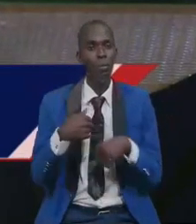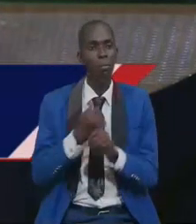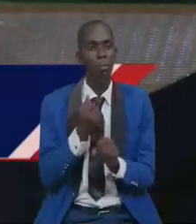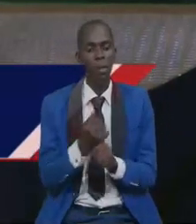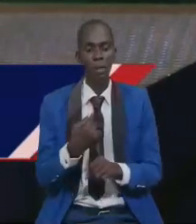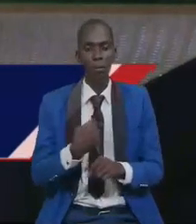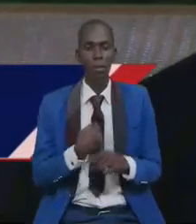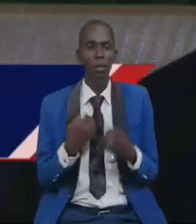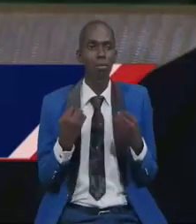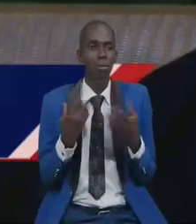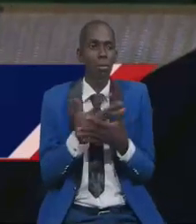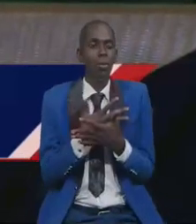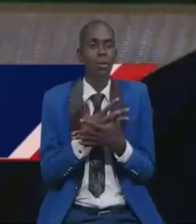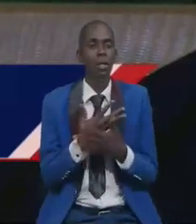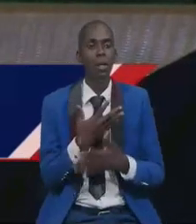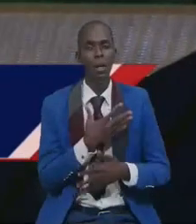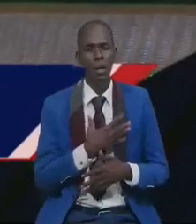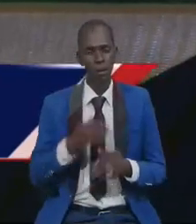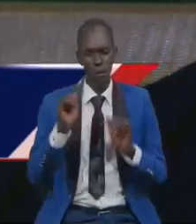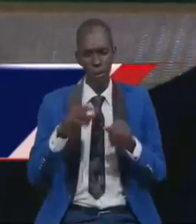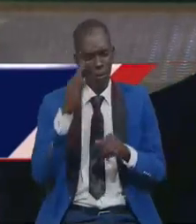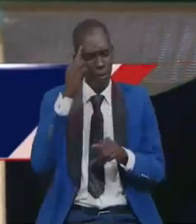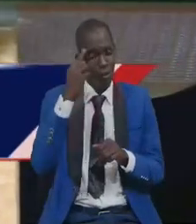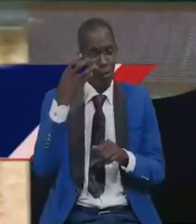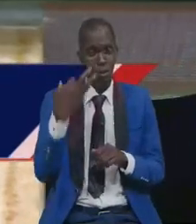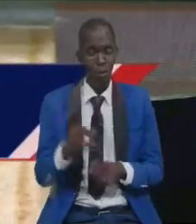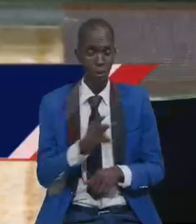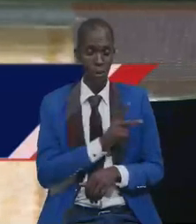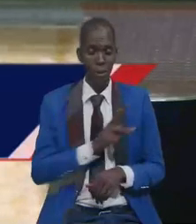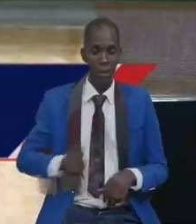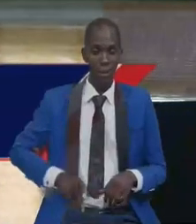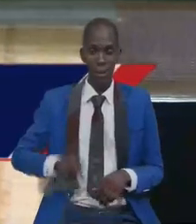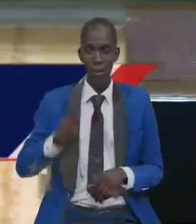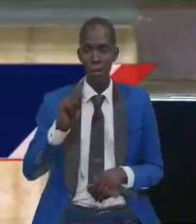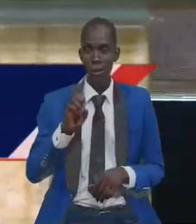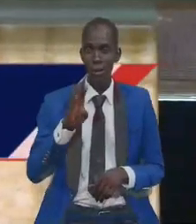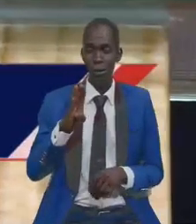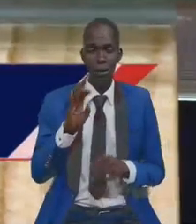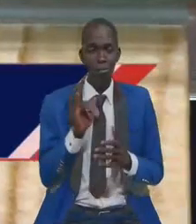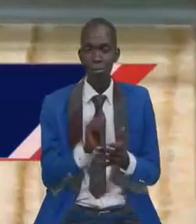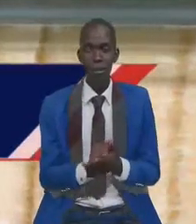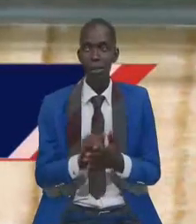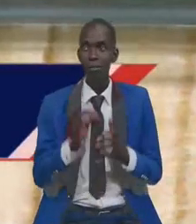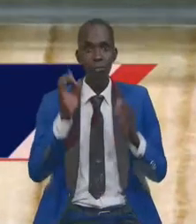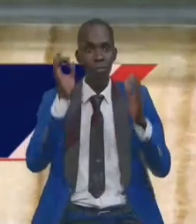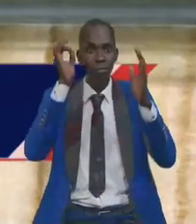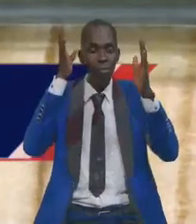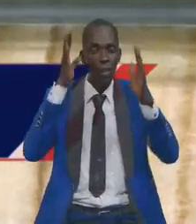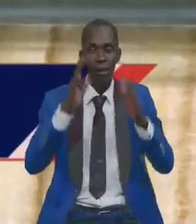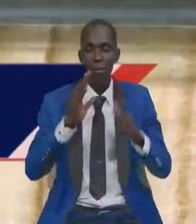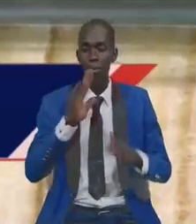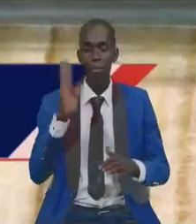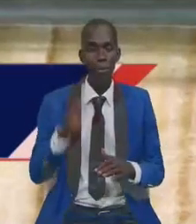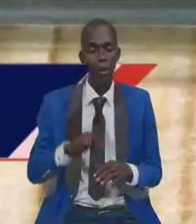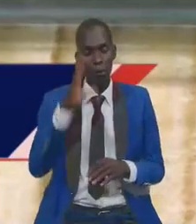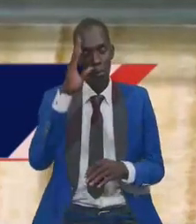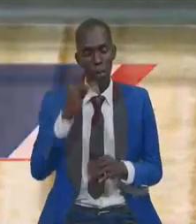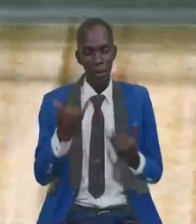dont j'étais poursuivi. Pensez à Nebuchadnezzar, le tyran, le despote qui a